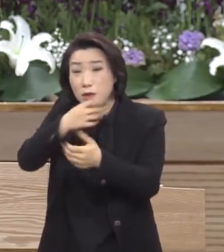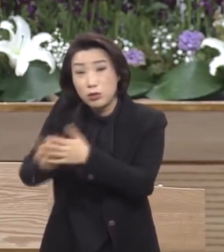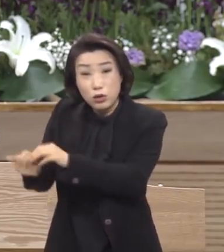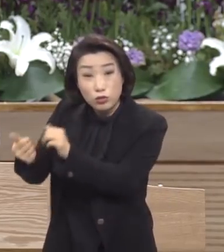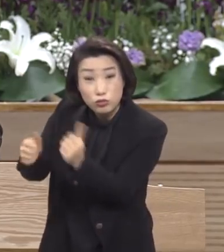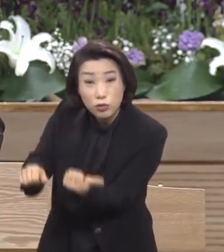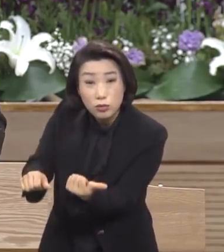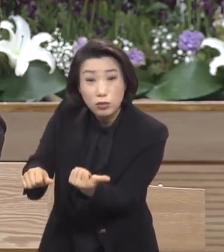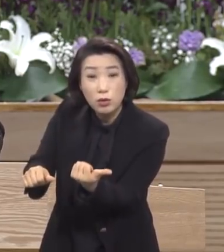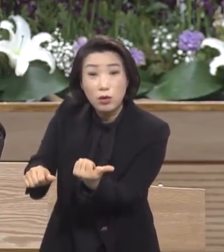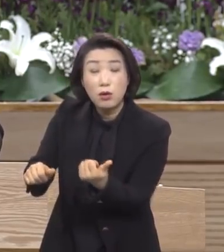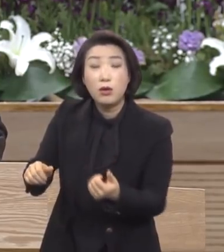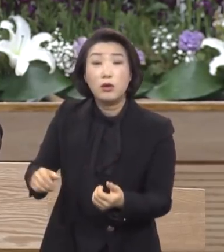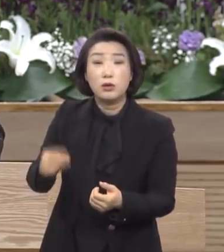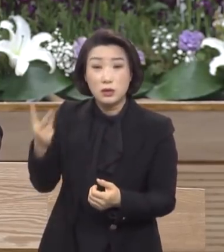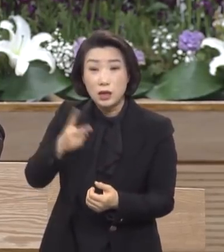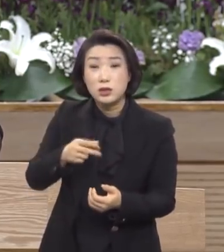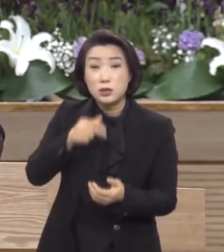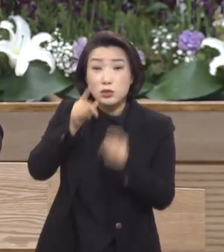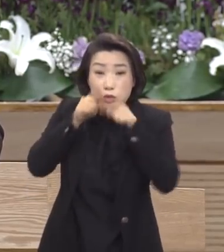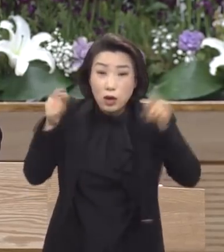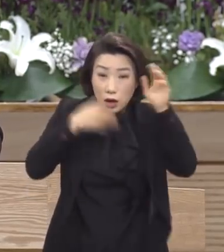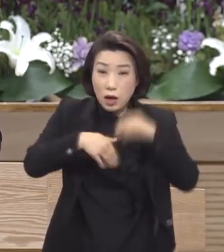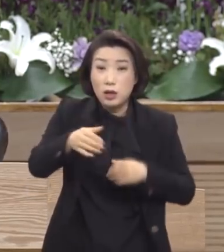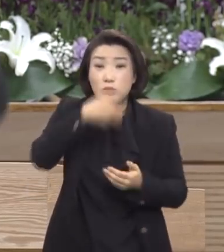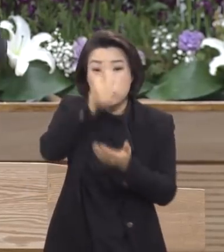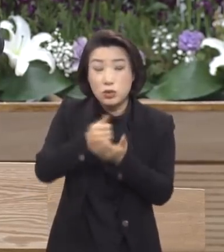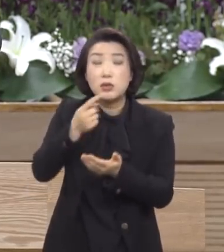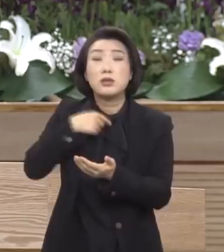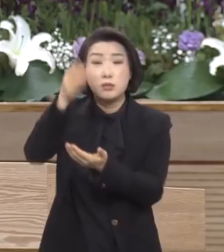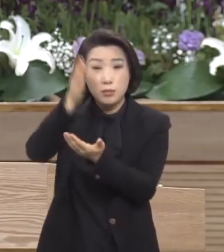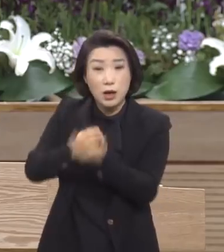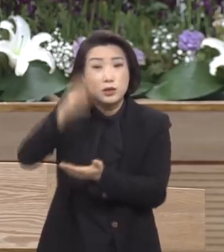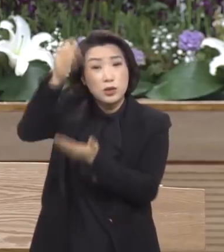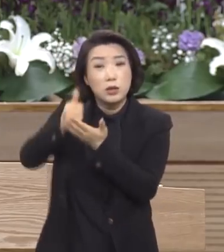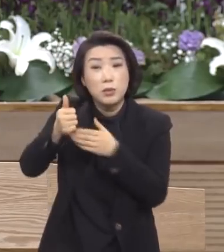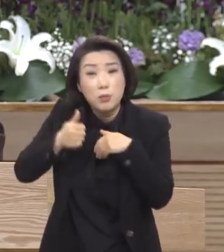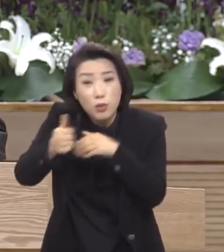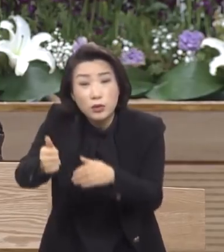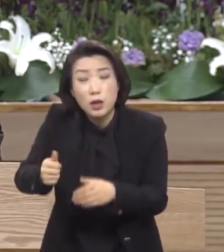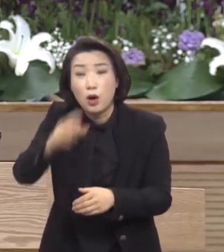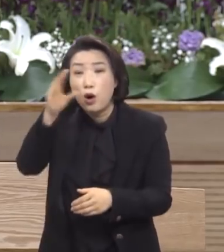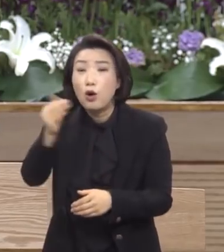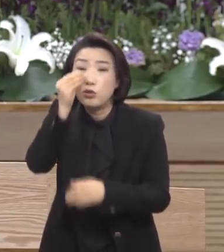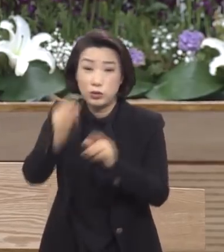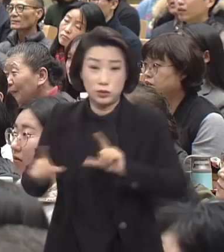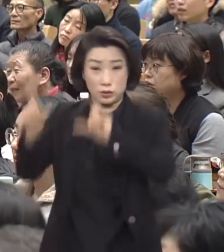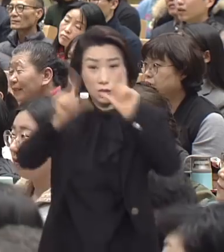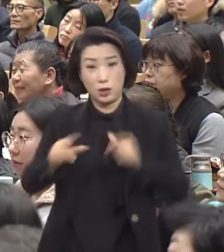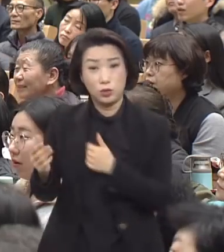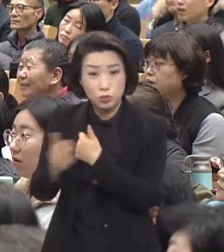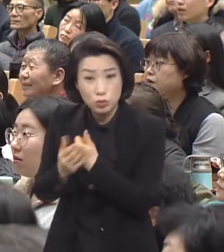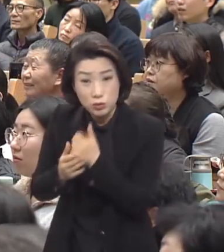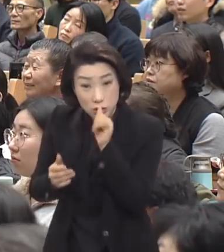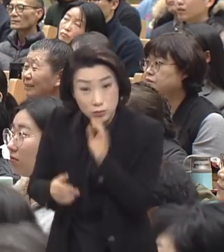죽였어. 다시는 지옥 가는 죄를 범하지 말라고 성령을 보내서 거룩하게 살게 했어.